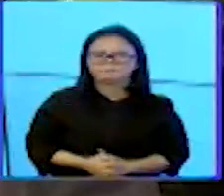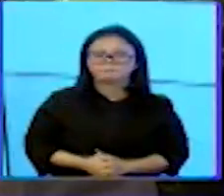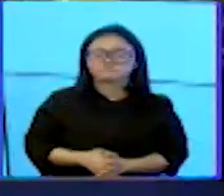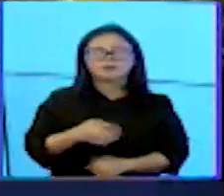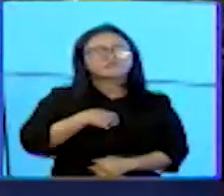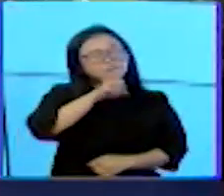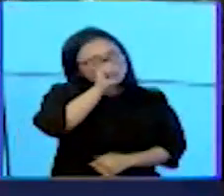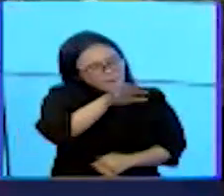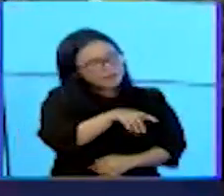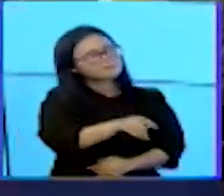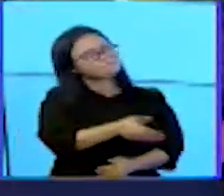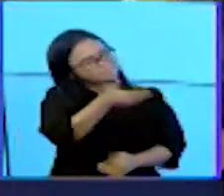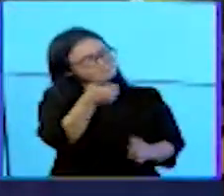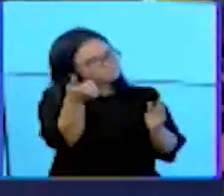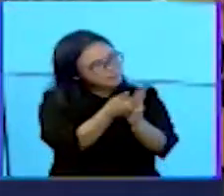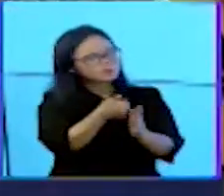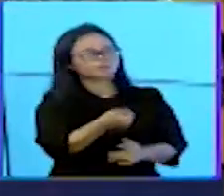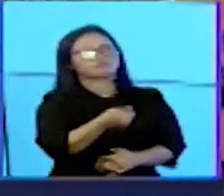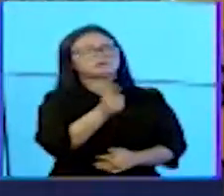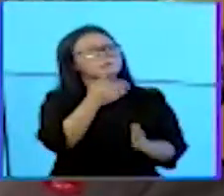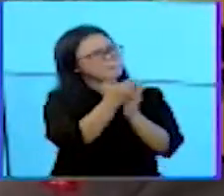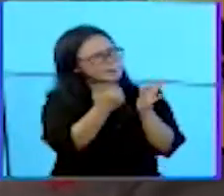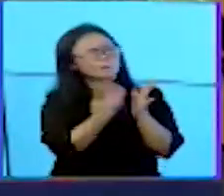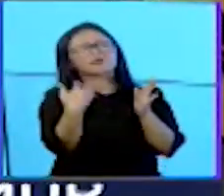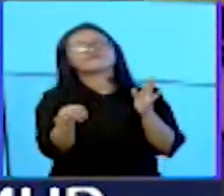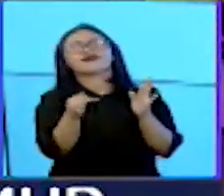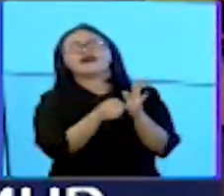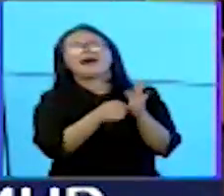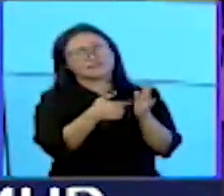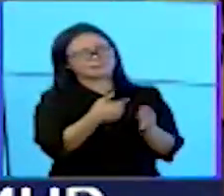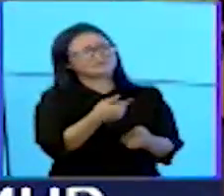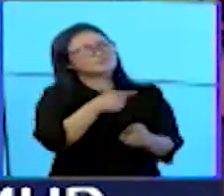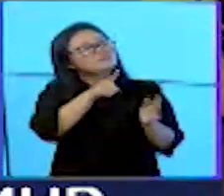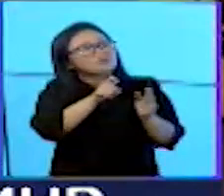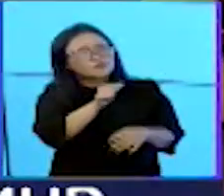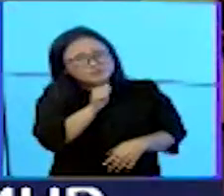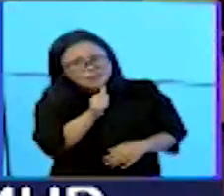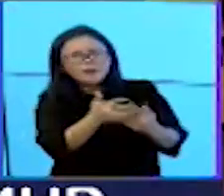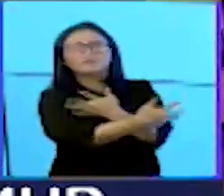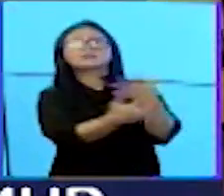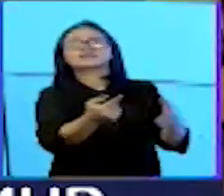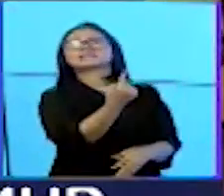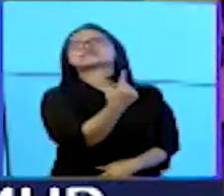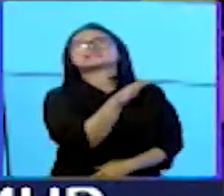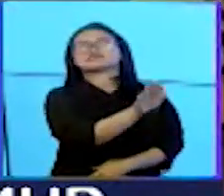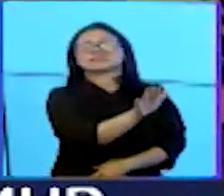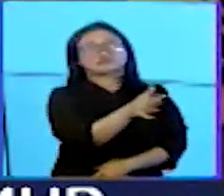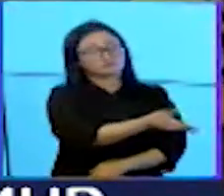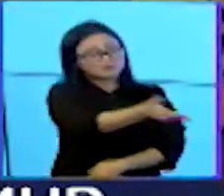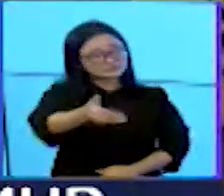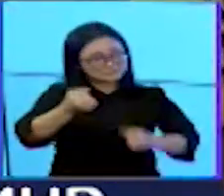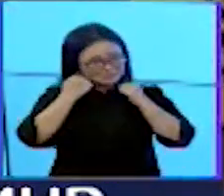supaya patuh dari berbagai regulasi yang itu adalah untuk kebaikan kita semua, untuk kesehatan